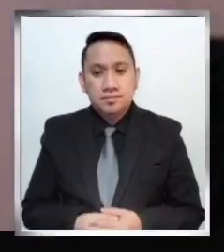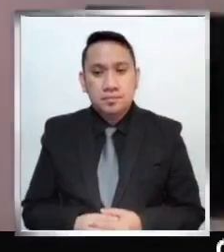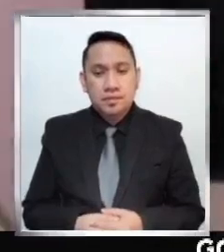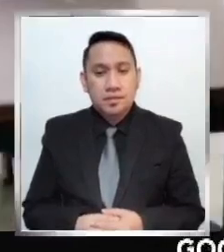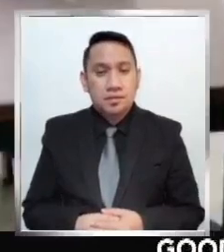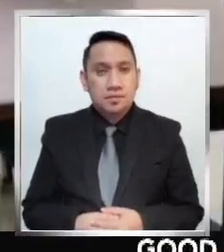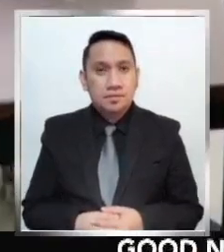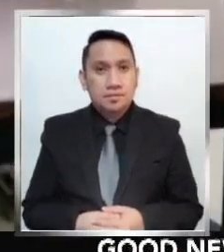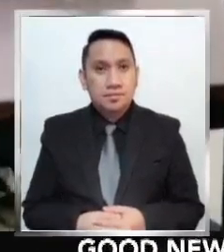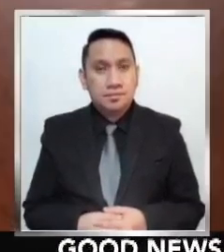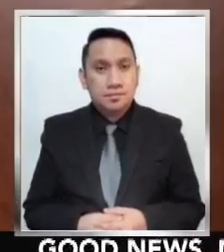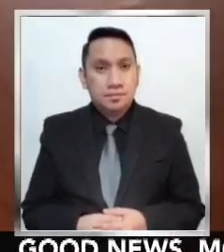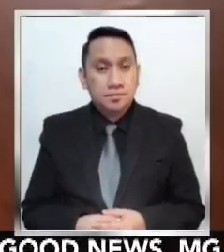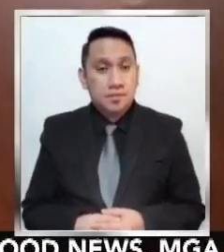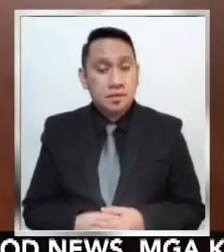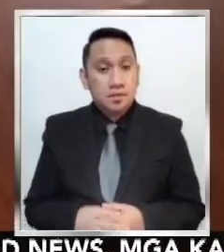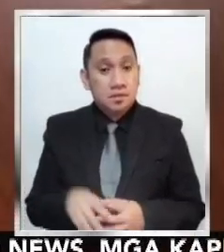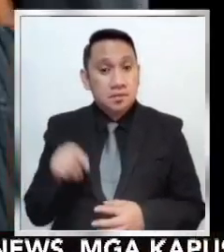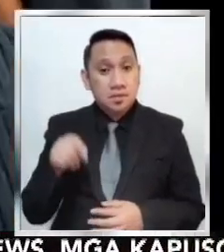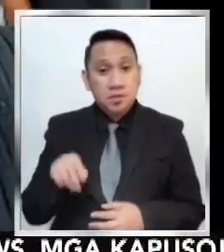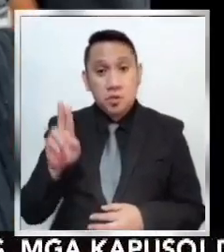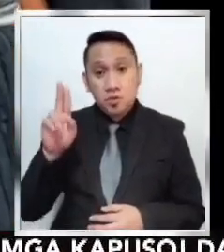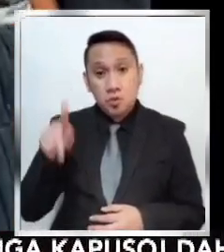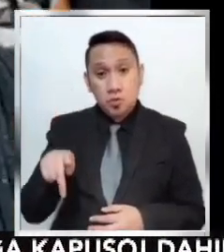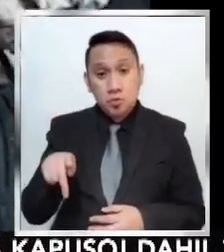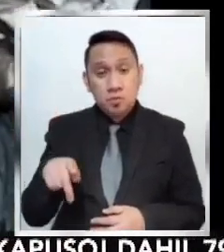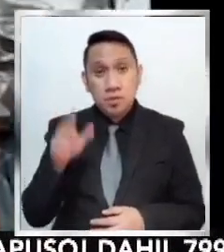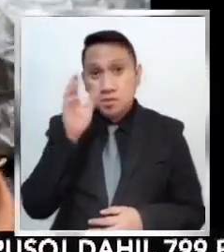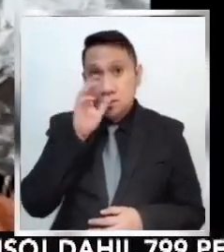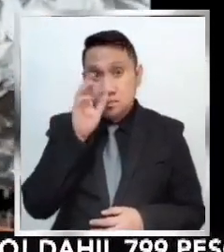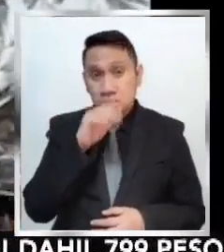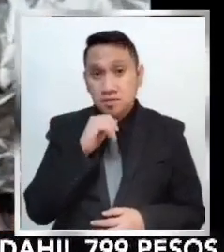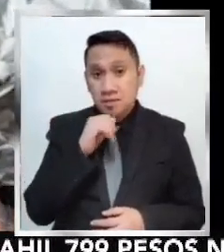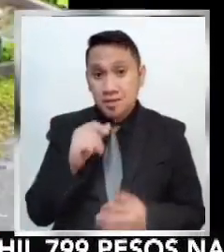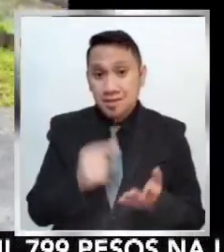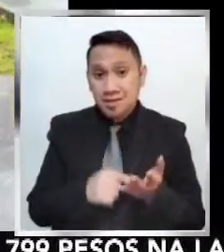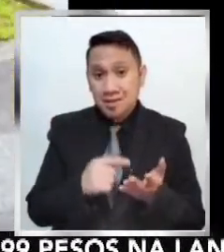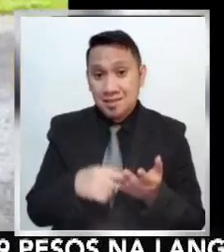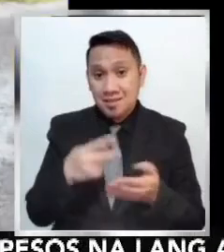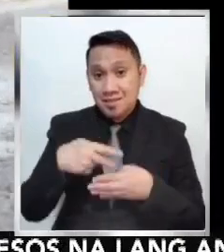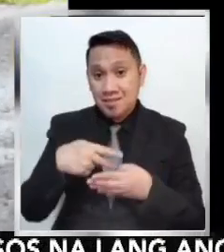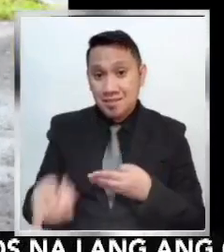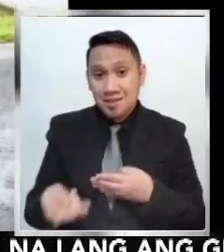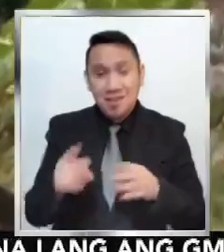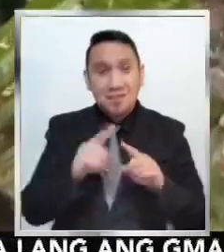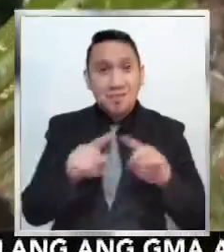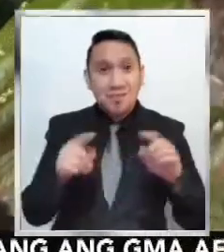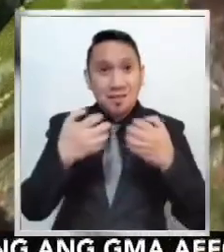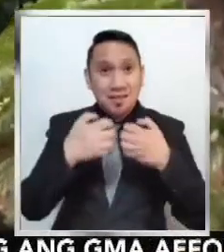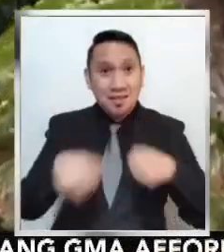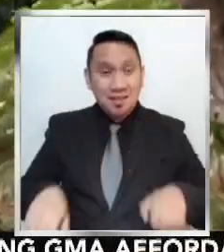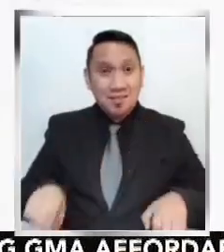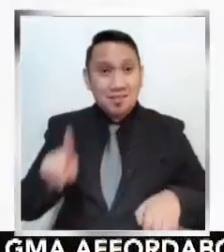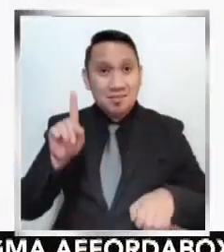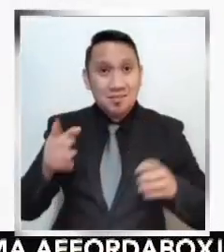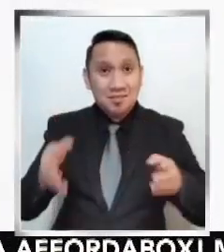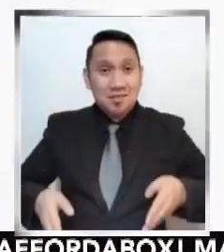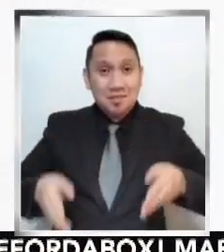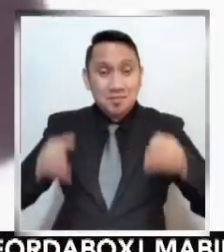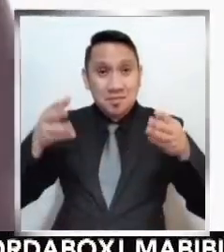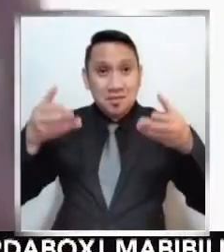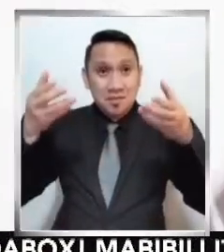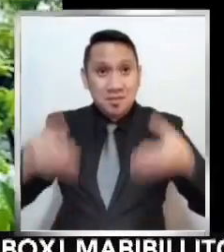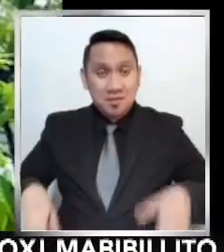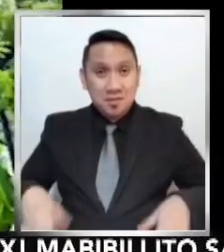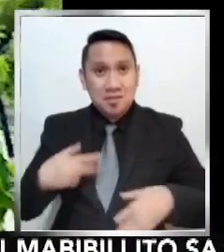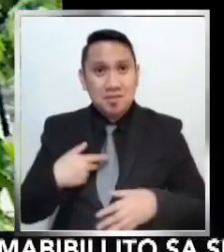Nagbabagsakan daw ngayon dito sa UP Cebu pero hindi ng grado. Kundi ng mga itlog mula sa gusaling ito. Nanunumbalik na ba ang high school memories